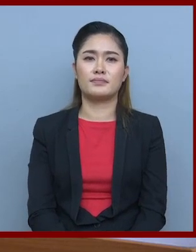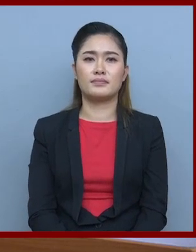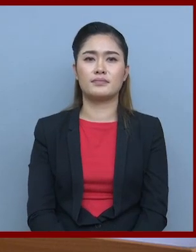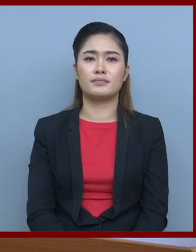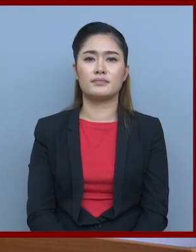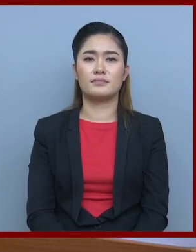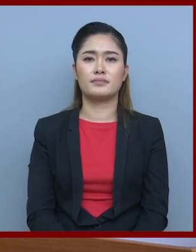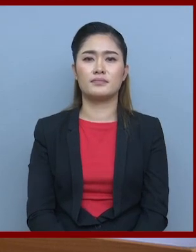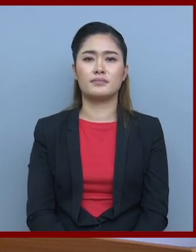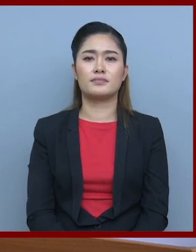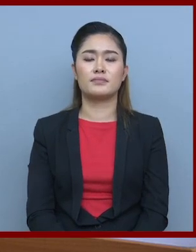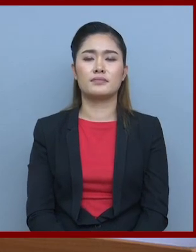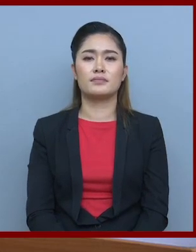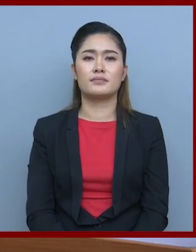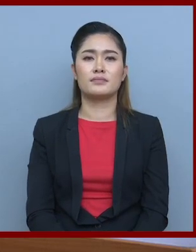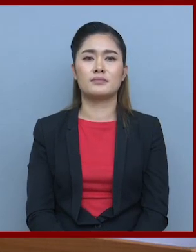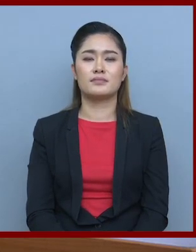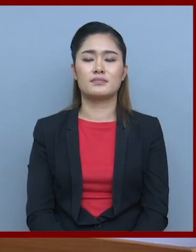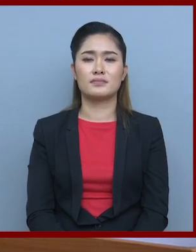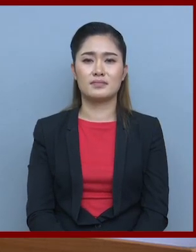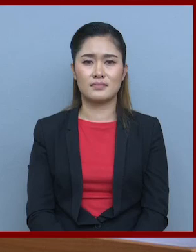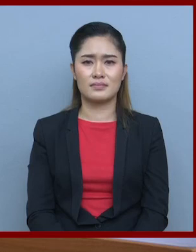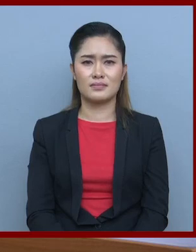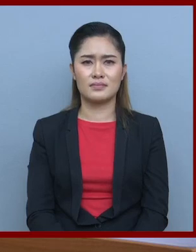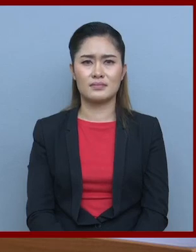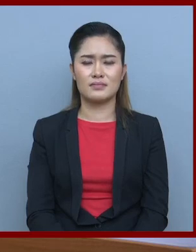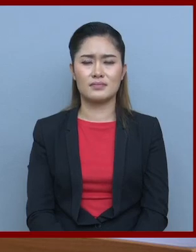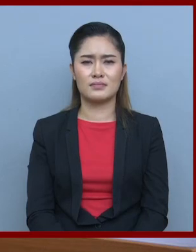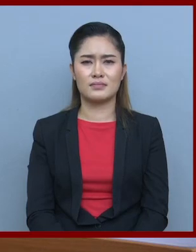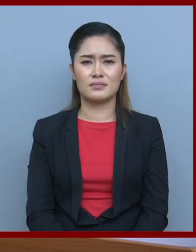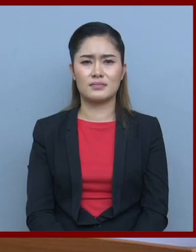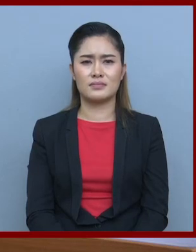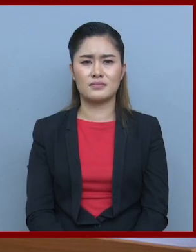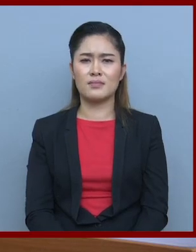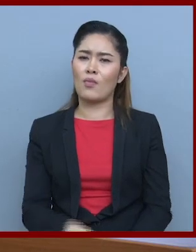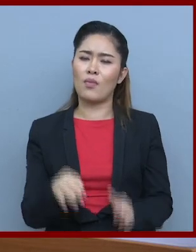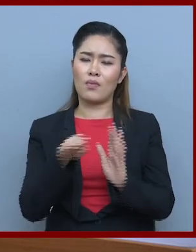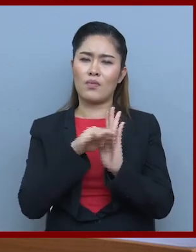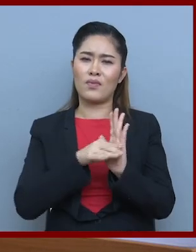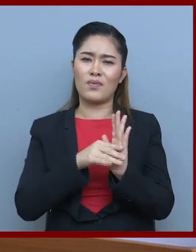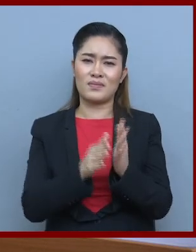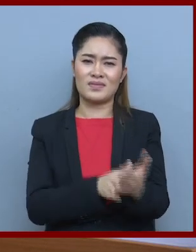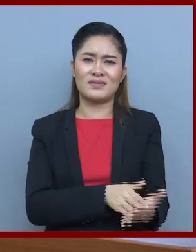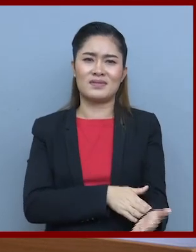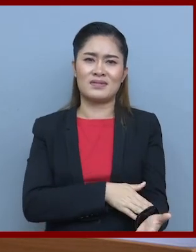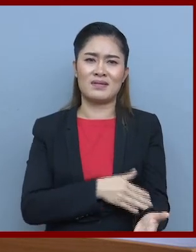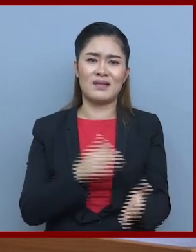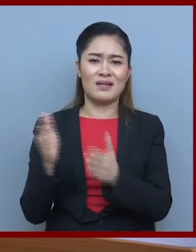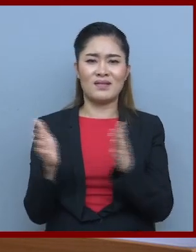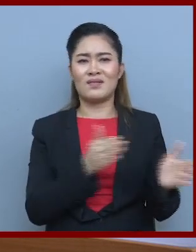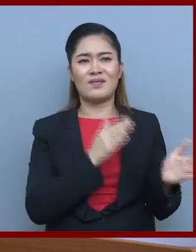นี้ใจเย็นๆนิดนึงรู้สึก process มันจะช้านิดนึงมันมีการดีเล